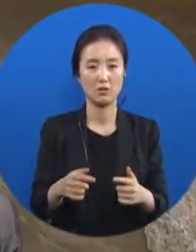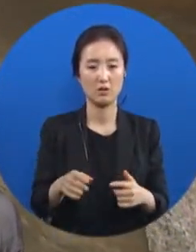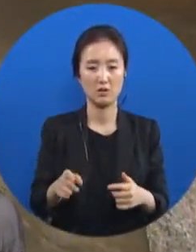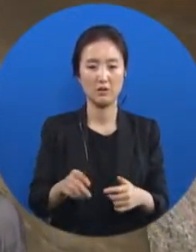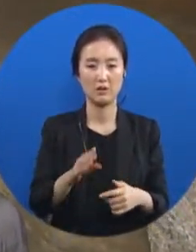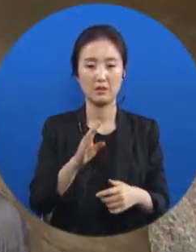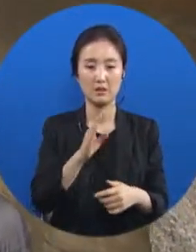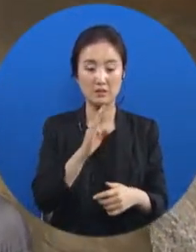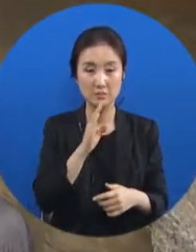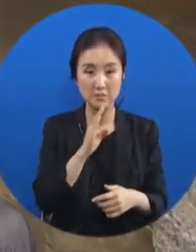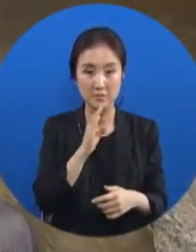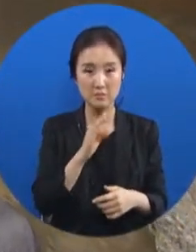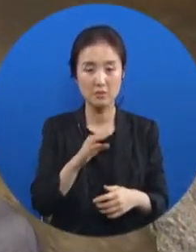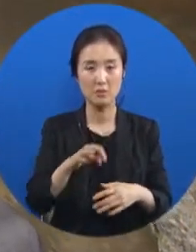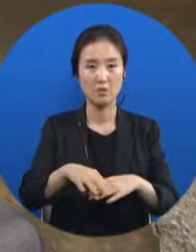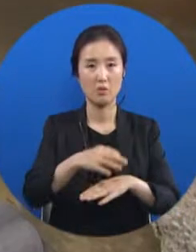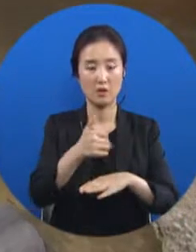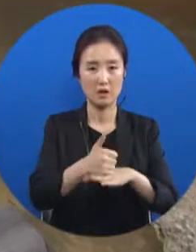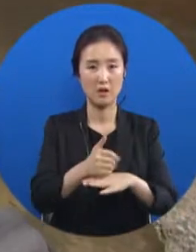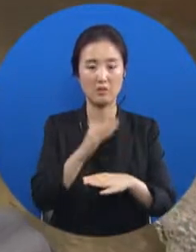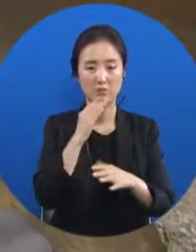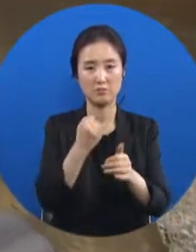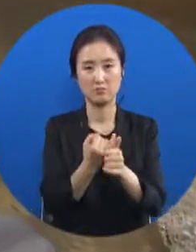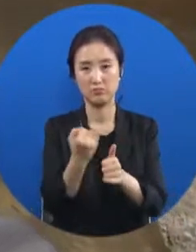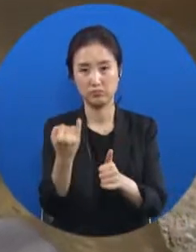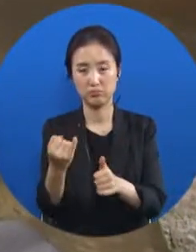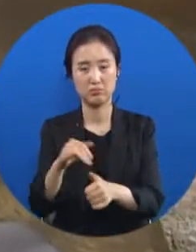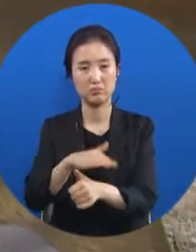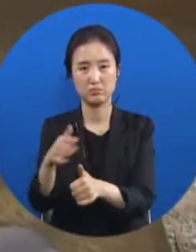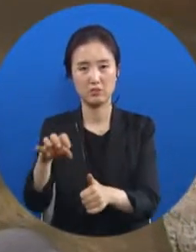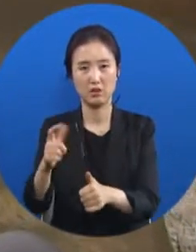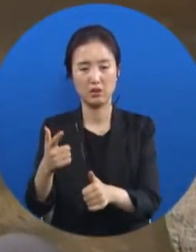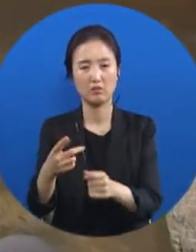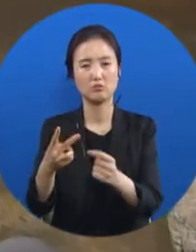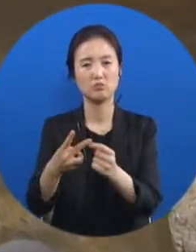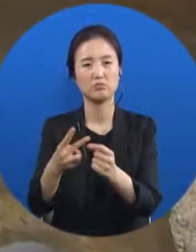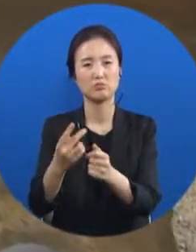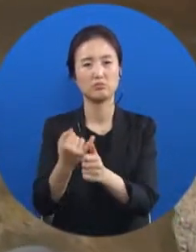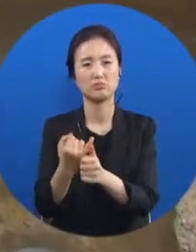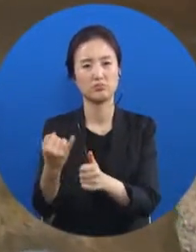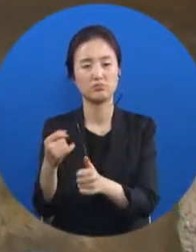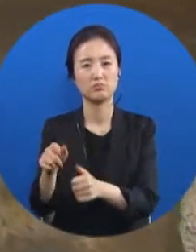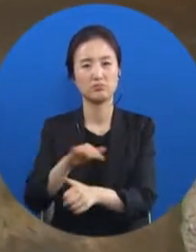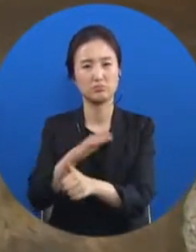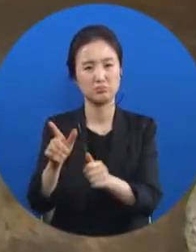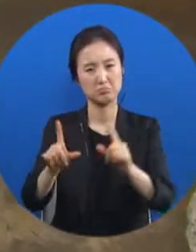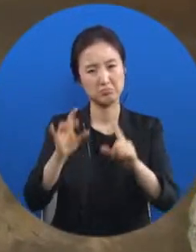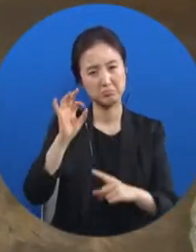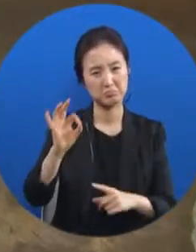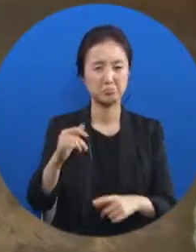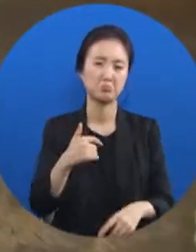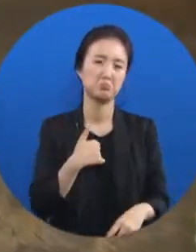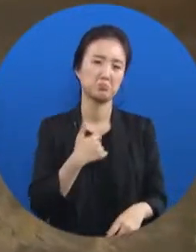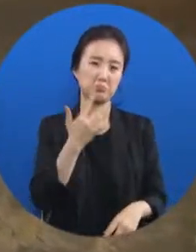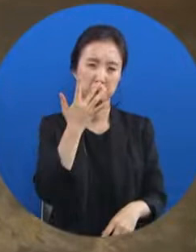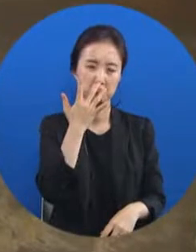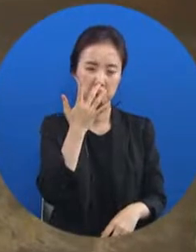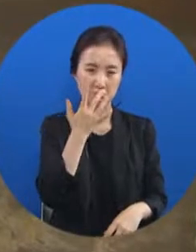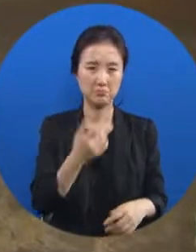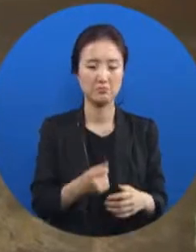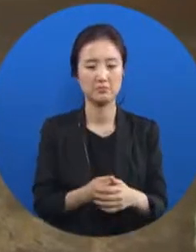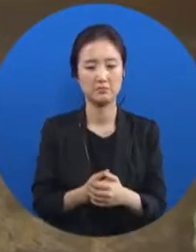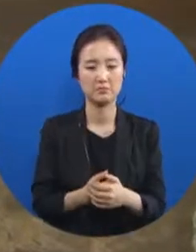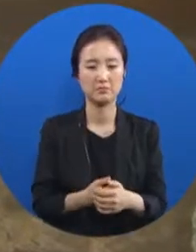옆에 조그맣게 있고, 예, 그건 또 별로 좋진 않더라고 되게. 그래서 타지마할은 제가 별로 안 좋아해요. 거기서 이제